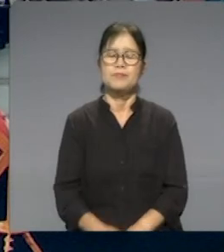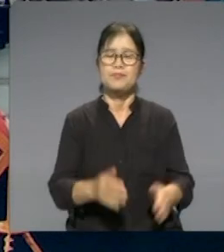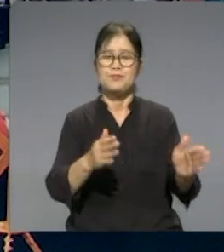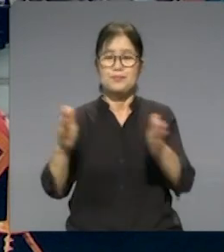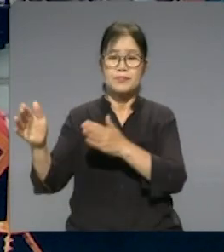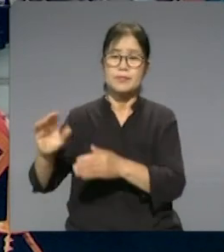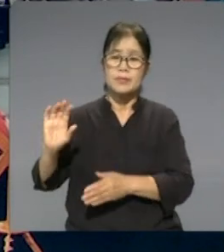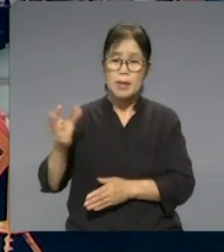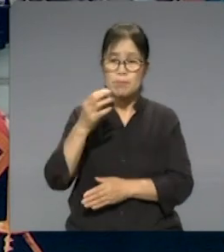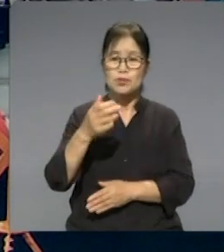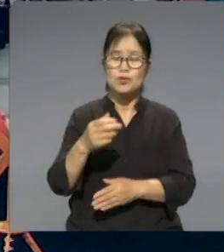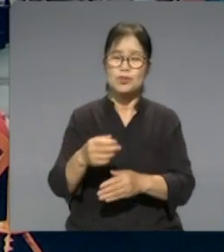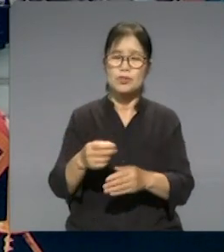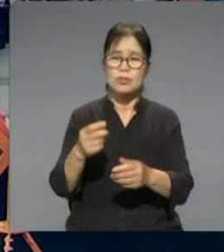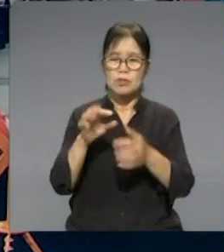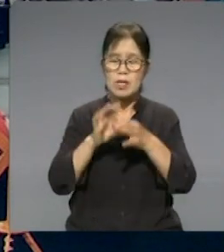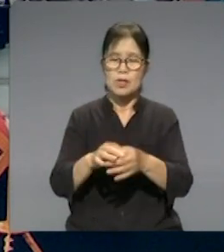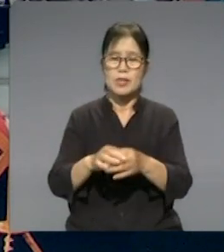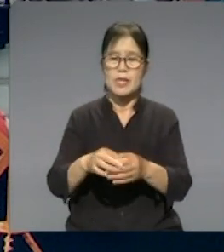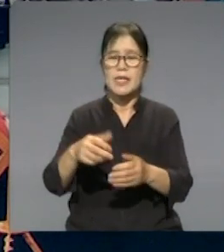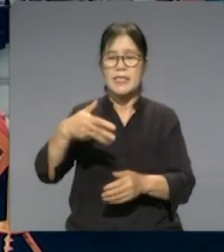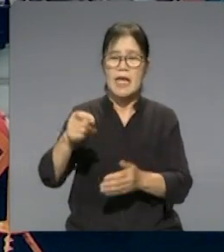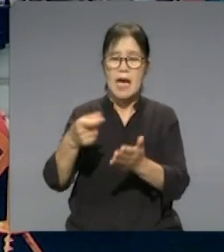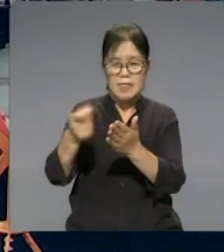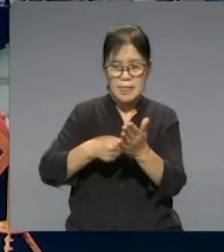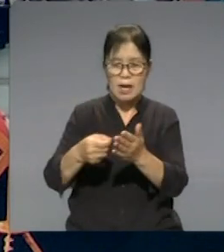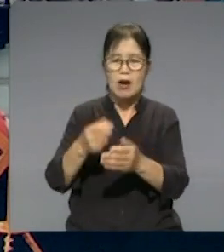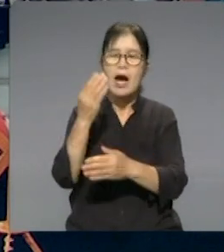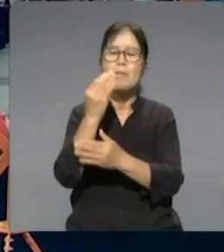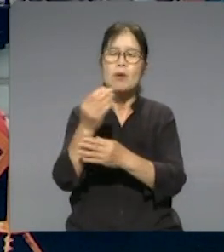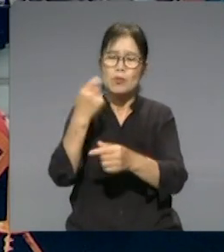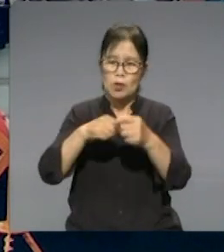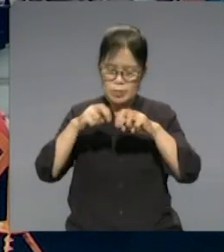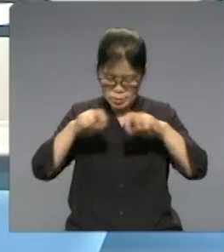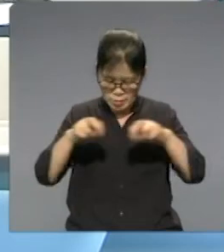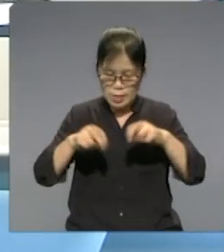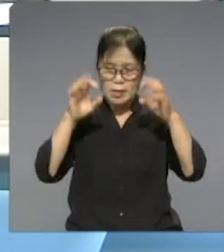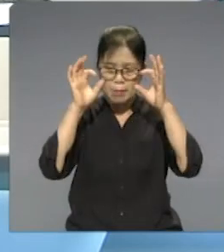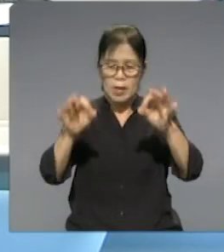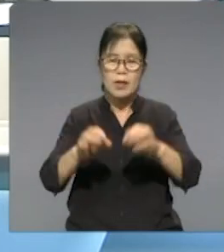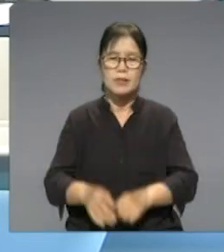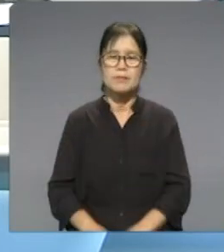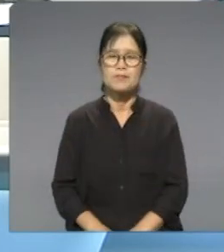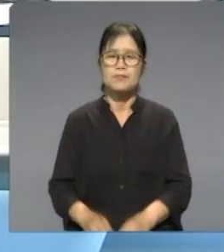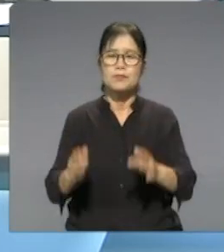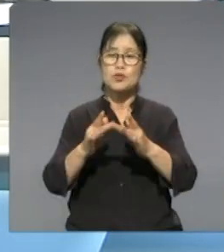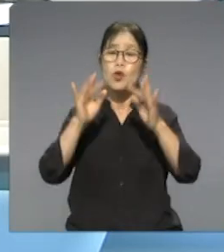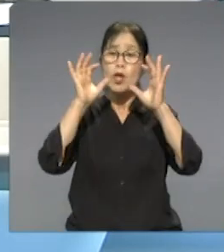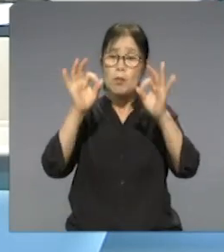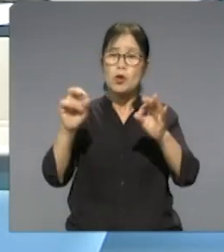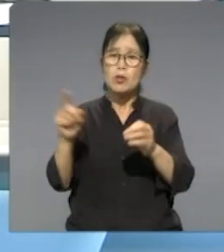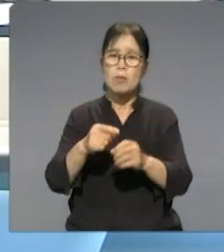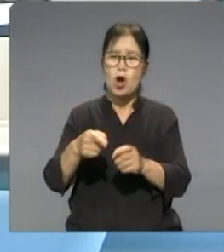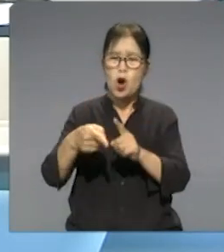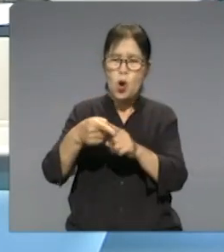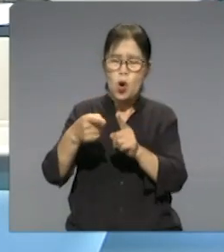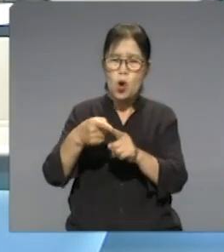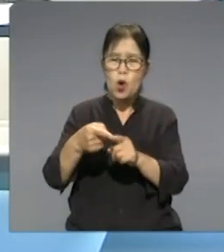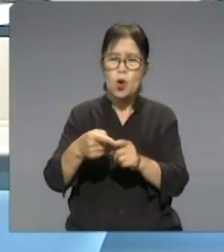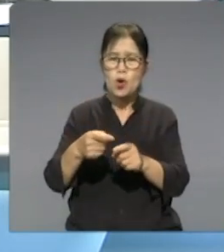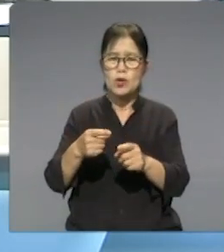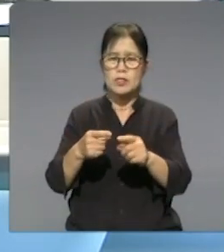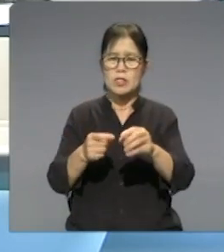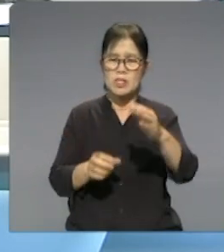네, 그럼 태풍 카눈 관련해 차윤경 기자와 한뼘더 들어가 보겠습니다. 인터넷에 보니까 어떤 분이 꼬챙이로 꼽듯이